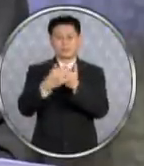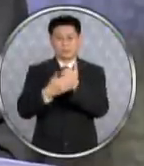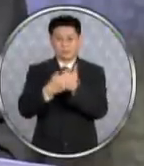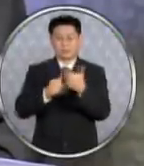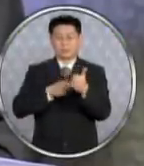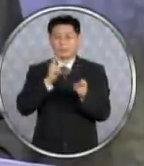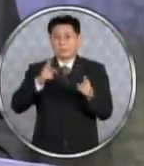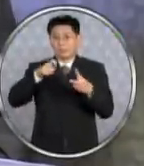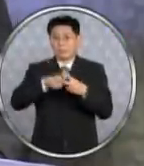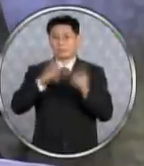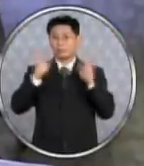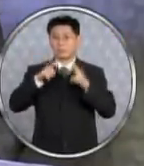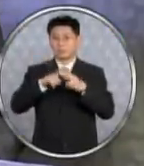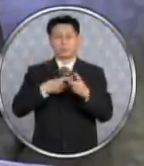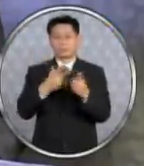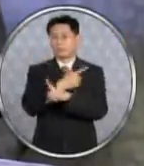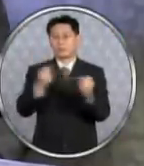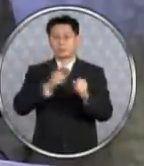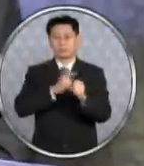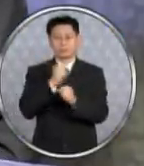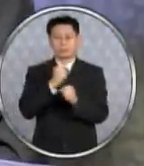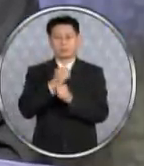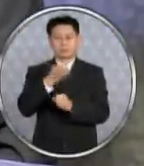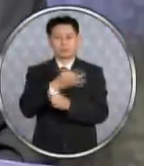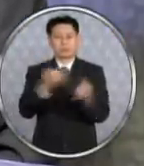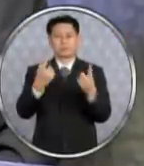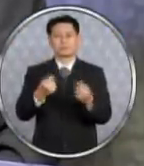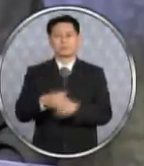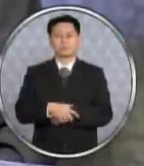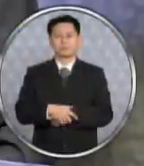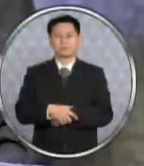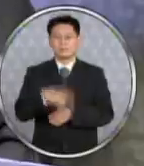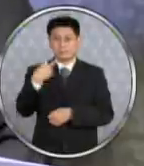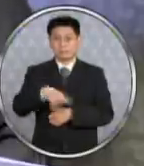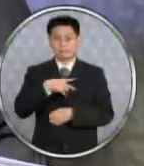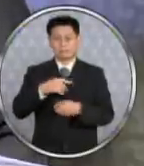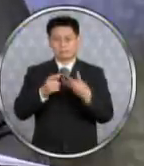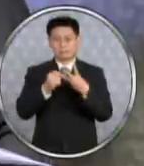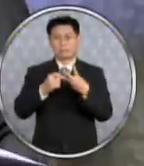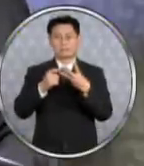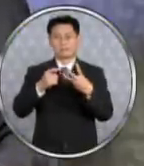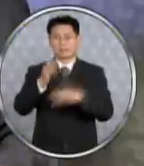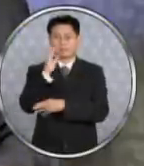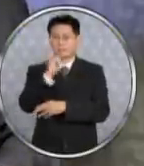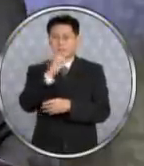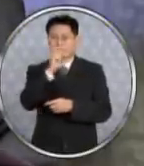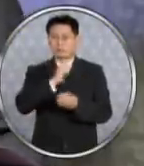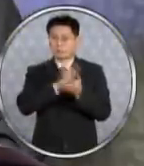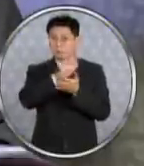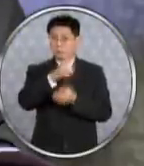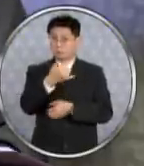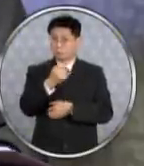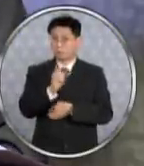遣劳工同工同酬。第三个第一就是永续的第一，政府不能过度的预知未来，要